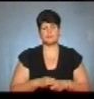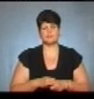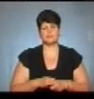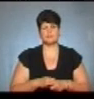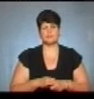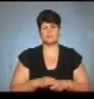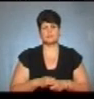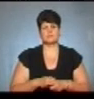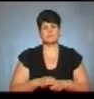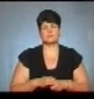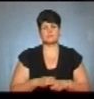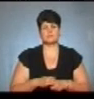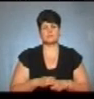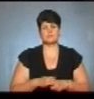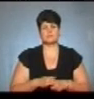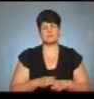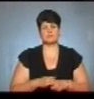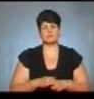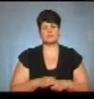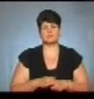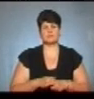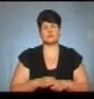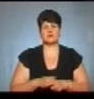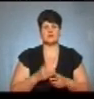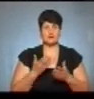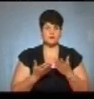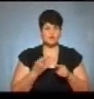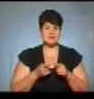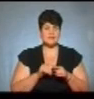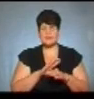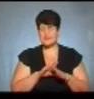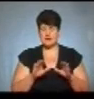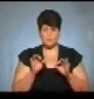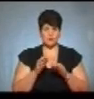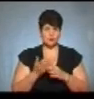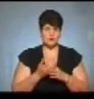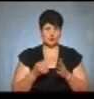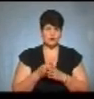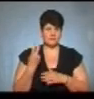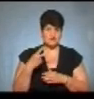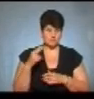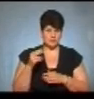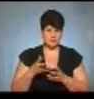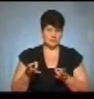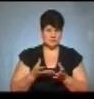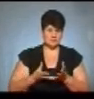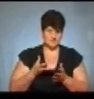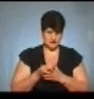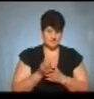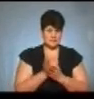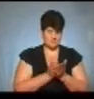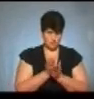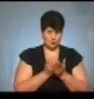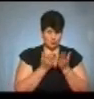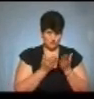Я суті питання не можу зрозуміти, але догадаю, ну, якщо це не про субсидії, то до 20 числа потрібно розрахуватися за житлово-комунальні